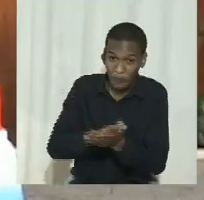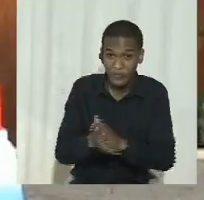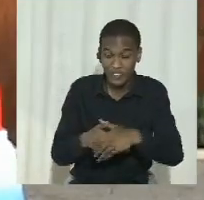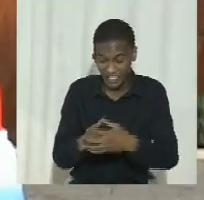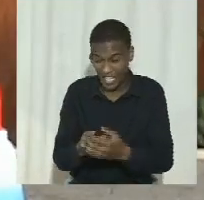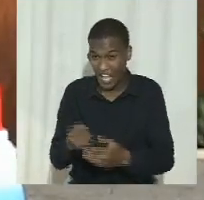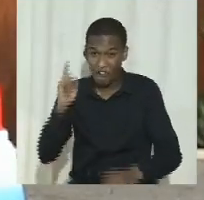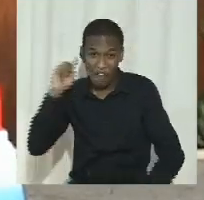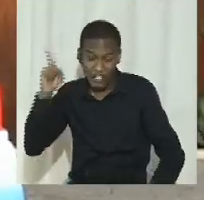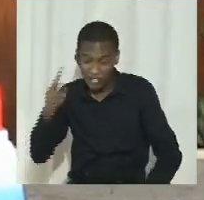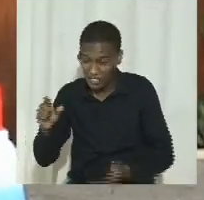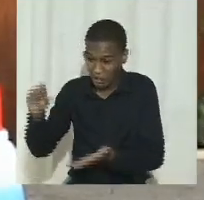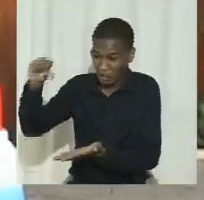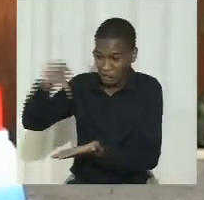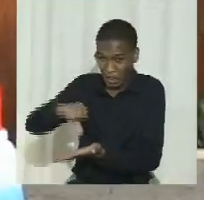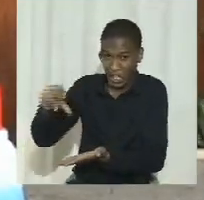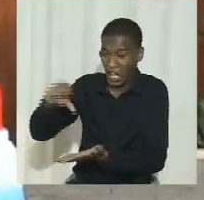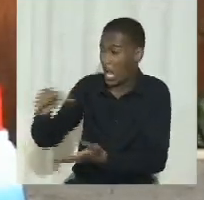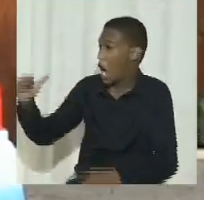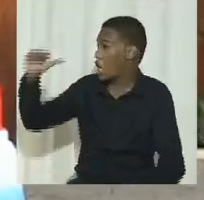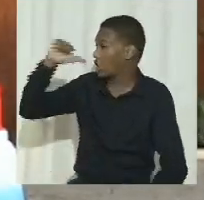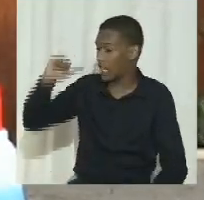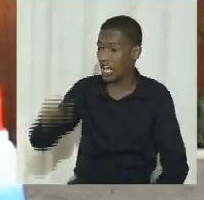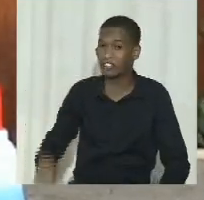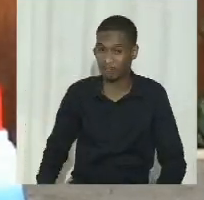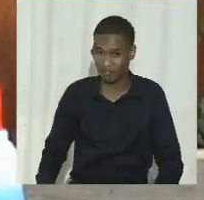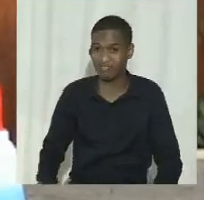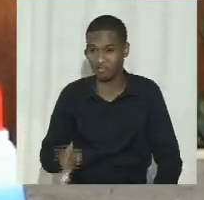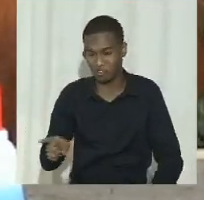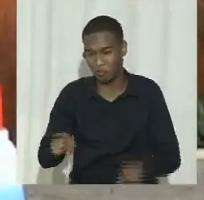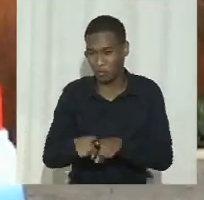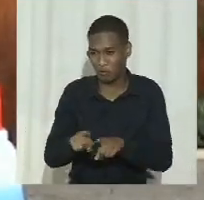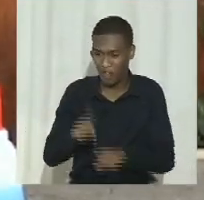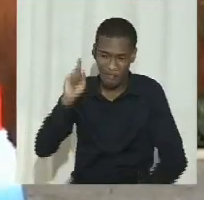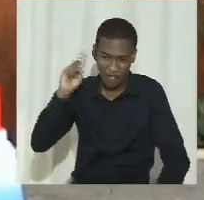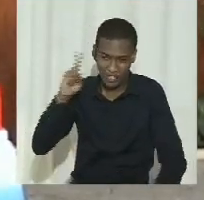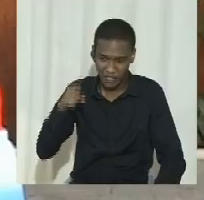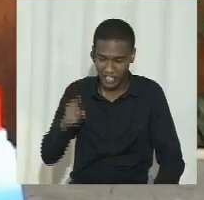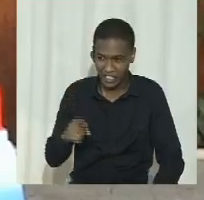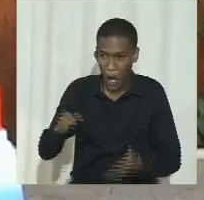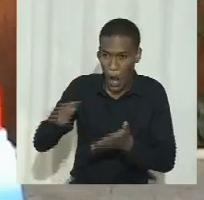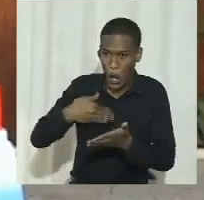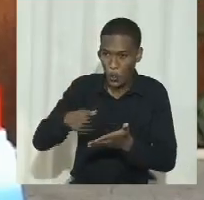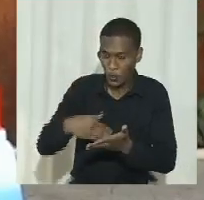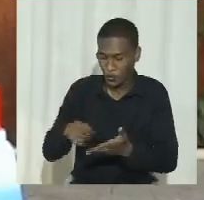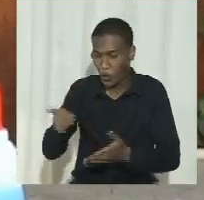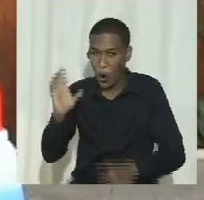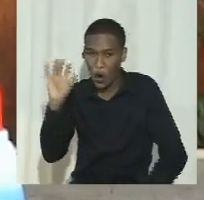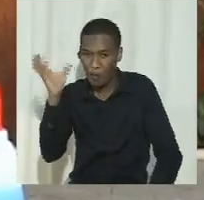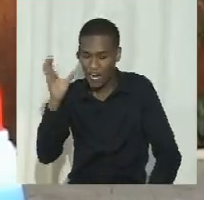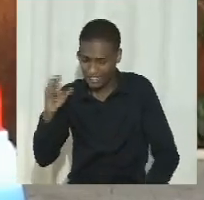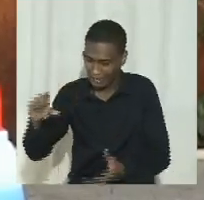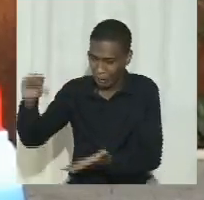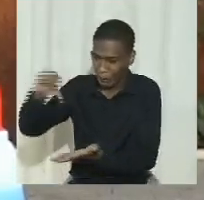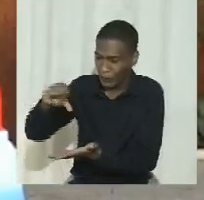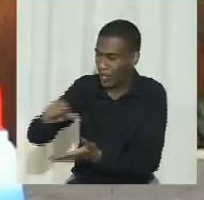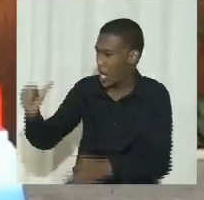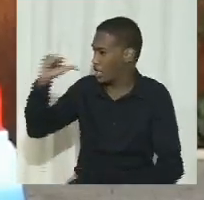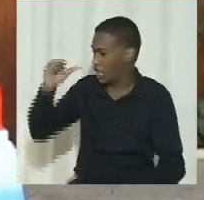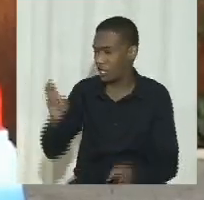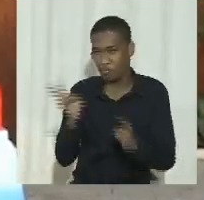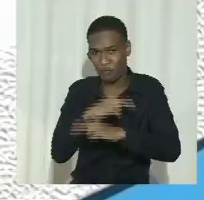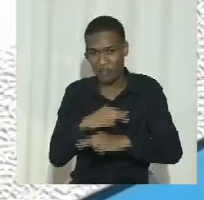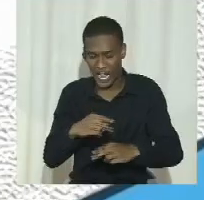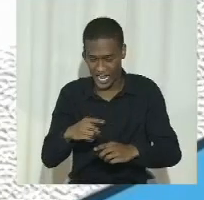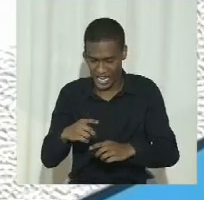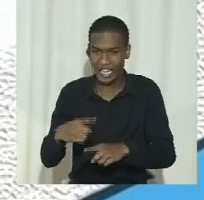hitadiavana an'ilay loko manga fotsiny mba hampa hoe hitovitovy an'ilay izy. Ny etiketin'izy ireo ihany koa dia tsy mipetraka tsara amin'ny